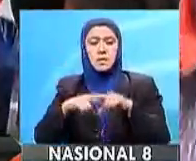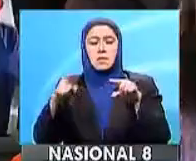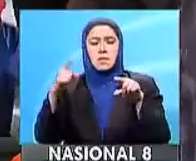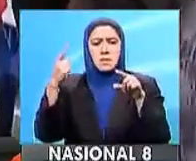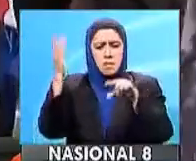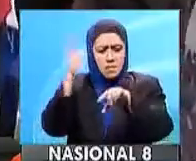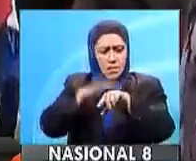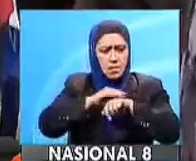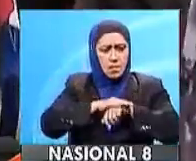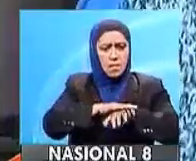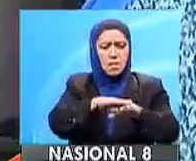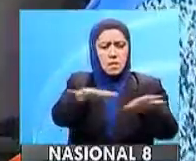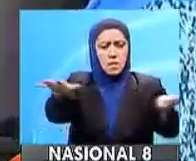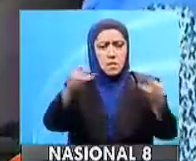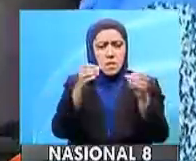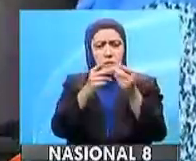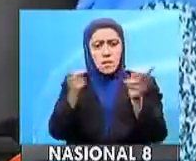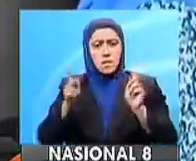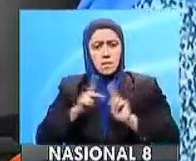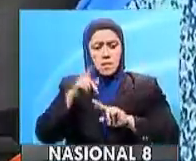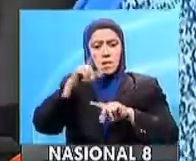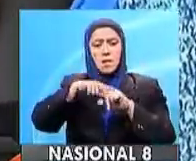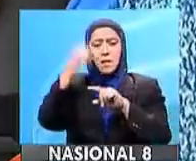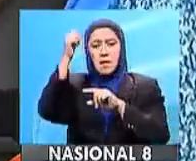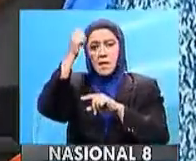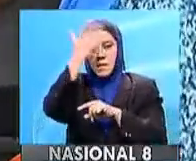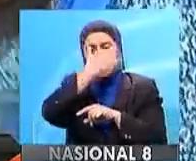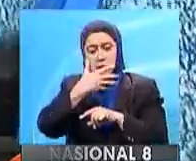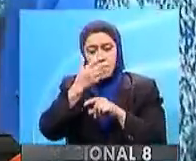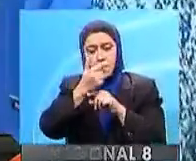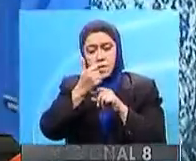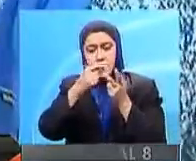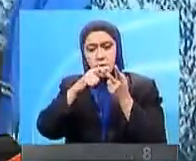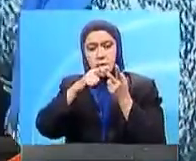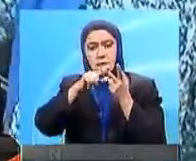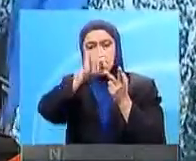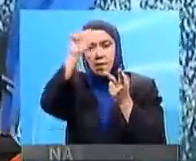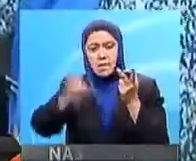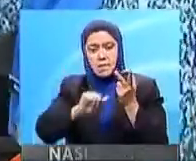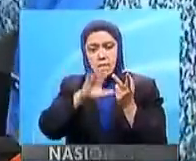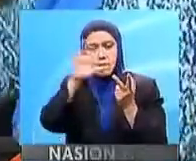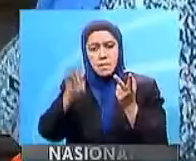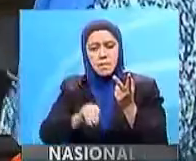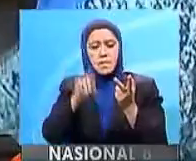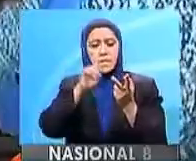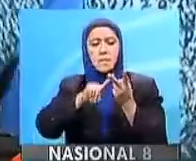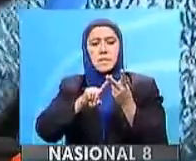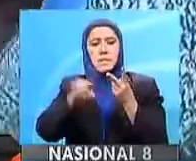kawasan di Afrika, Amerika Selatan, Asia Tenggara seperti Malaysia sejak 50 tahun yang lalu.